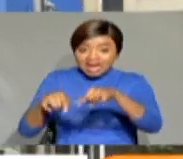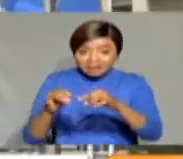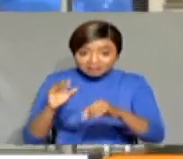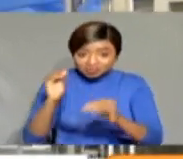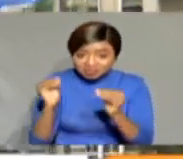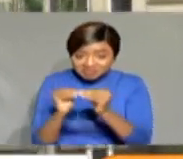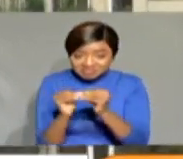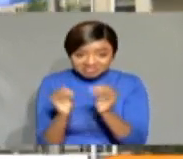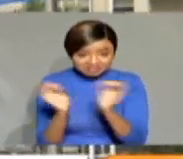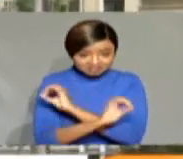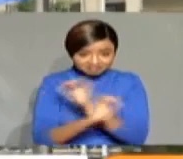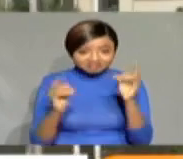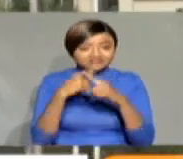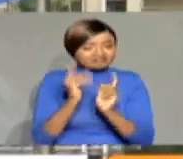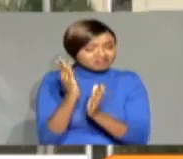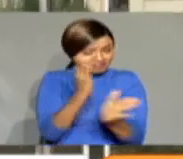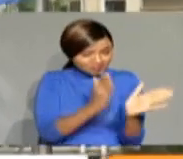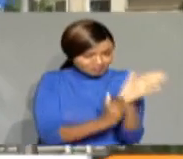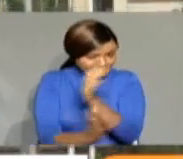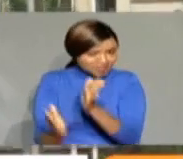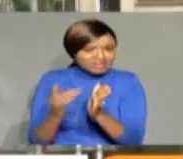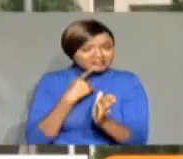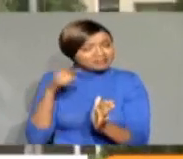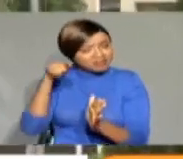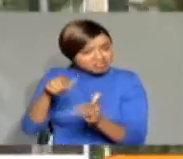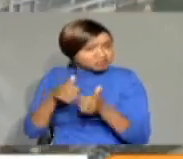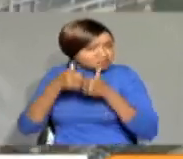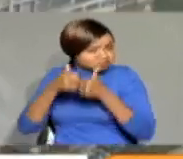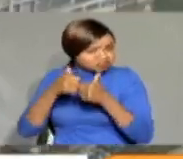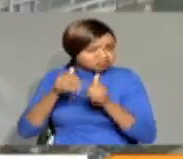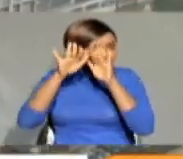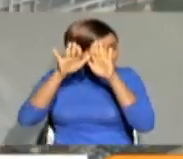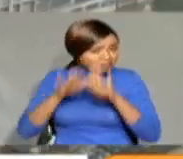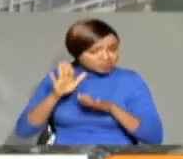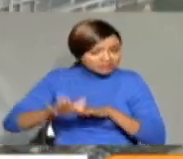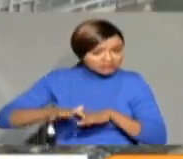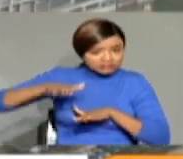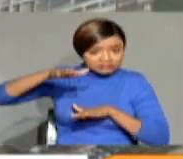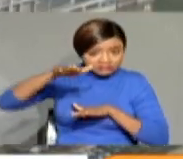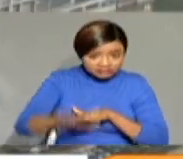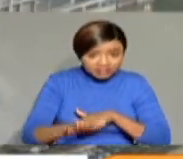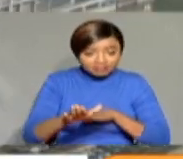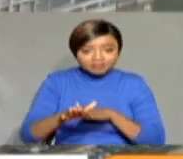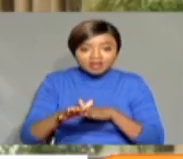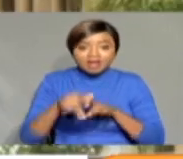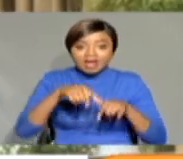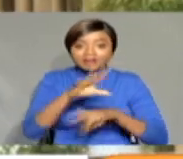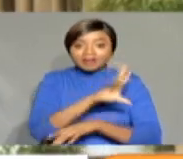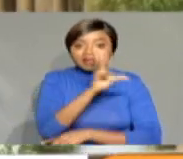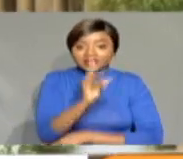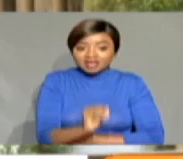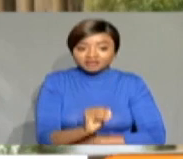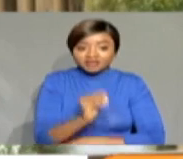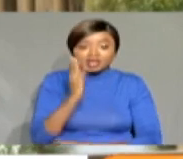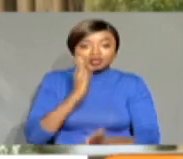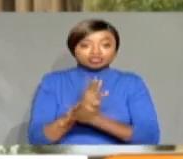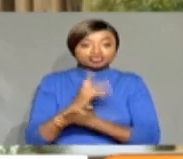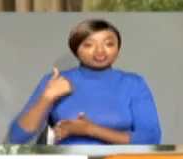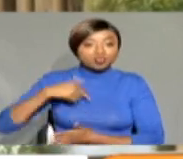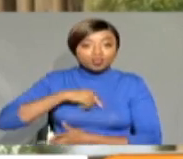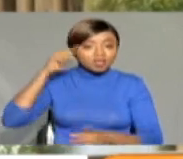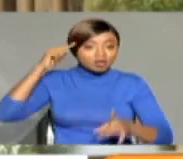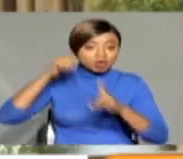hilo. Lakini waandalizi wanasisitiza kuwa hii ni hatua muhimu hasa katika bara la Afrika. About giving freedom